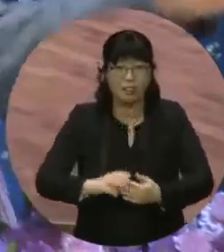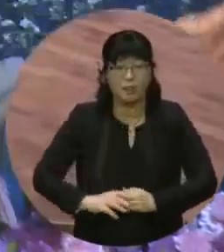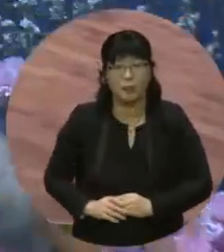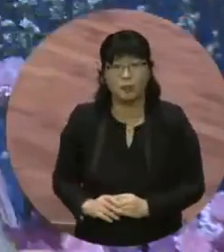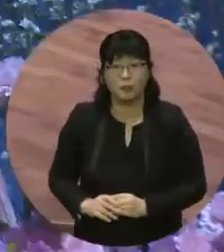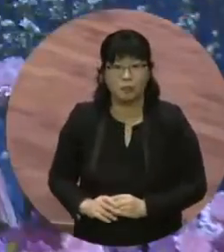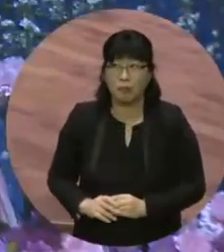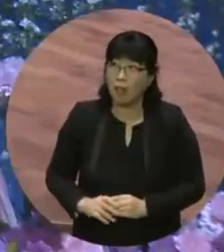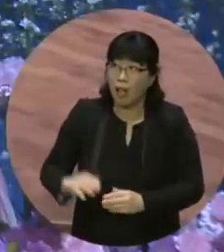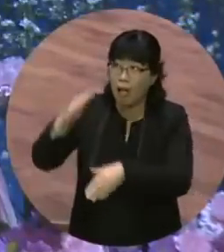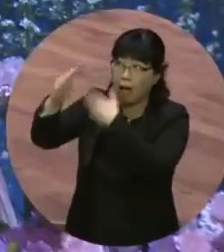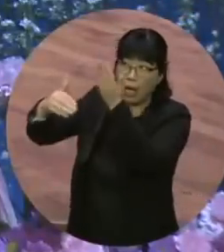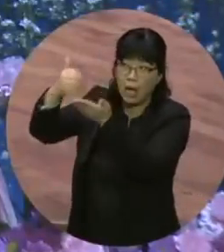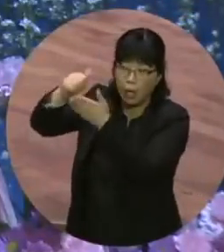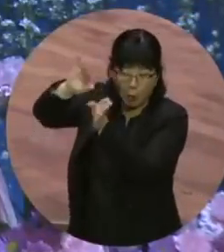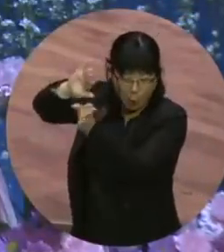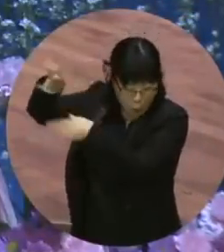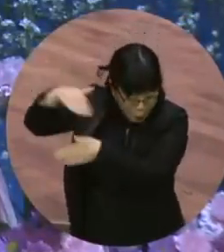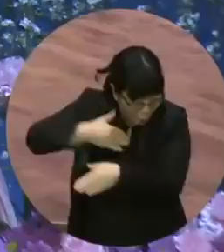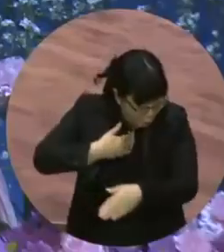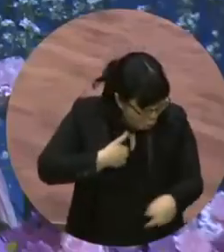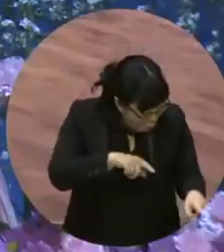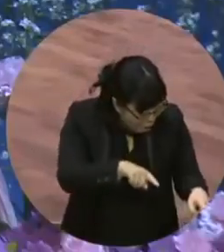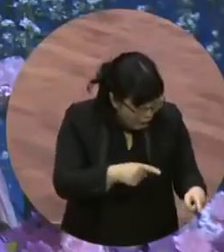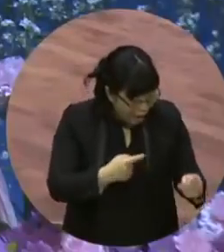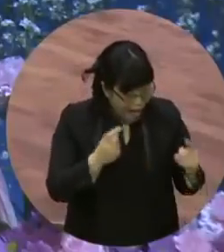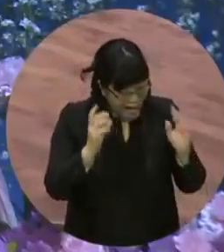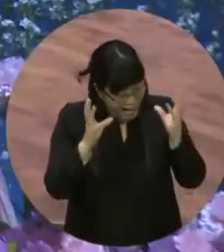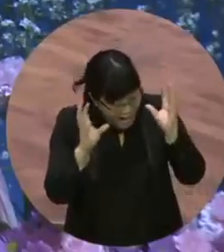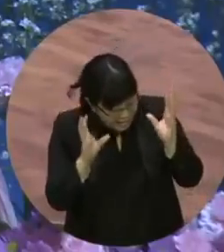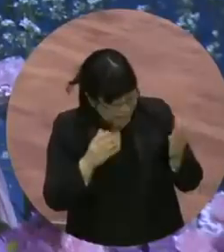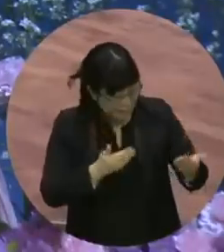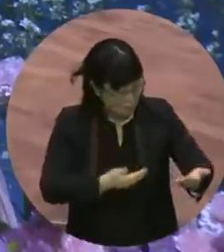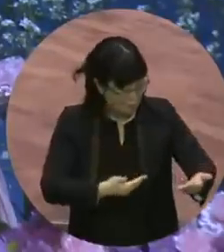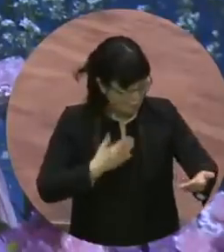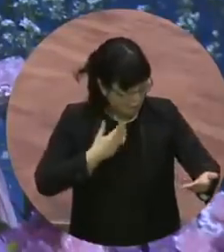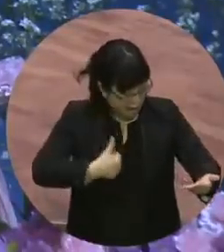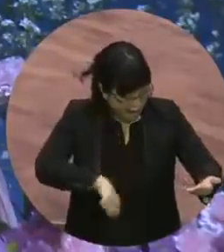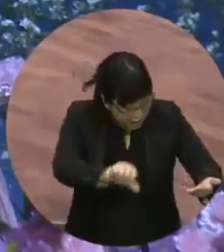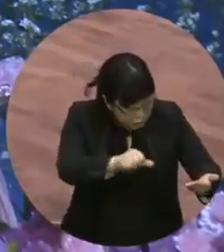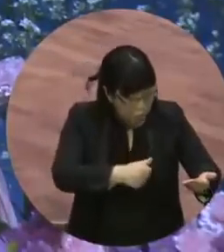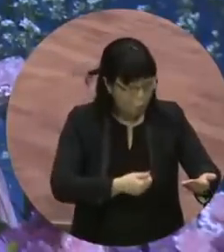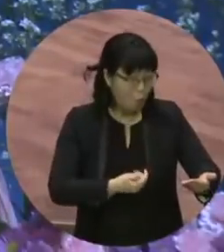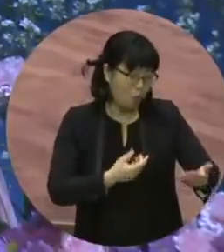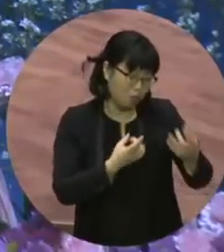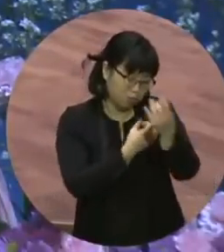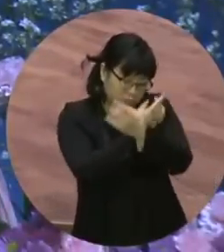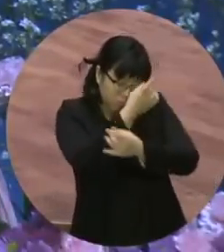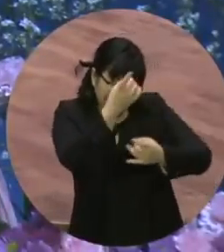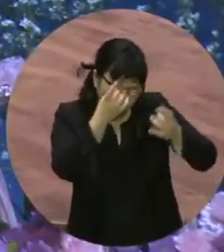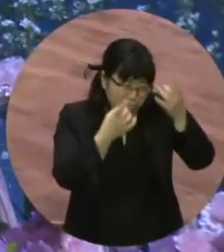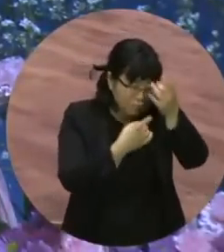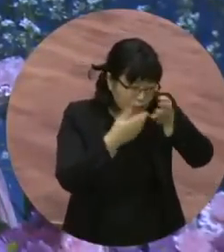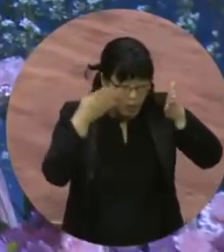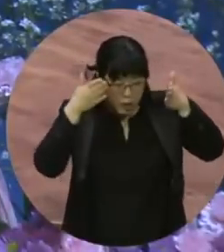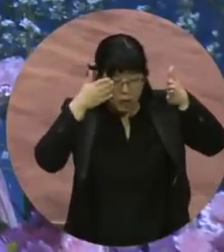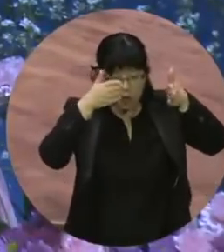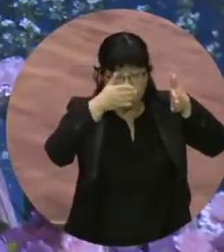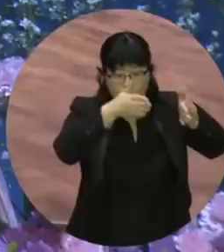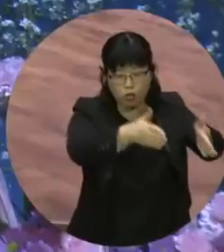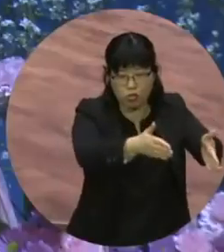하나님도 안 보여요. 어느 기간 동안 13년 동안 하나님과 대화가 없었어요.